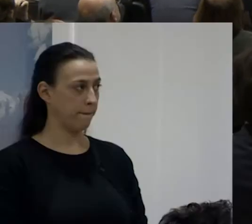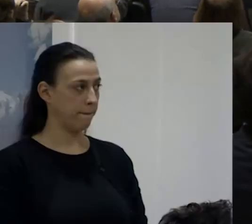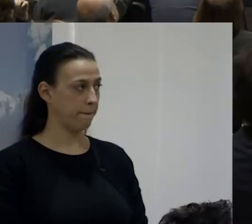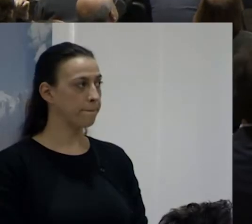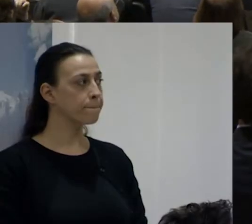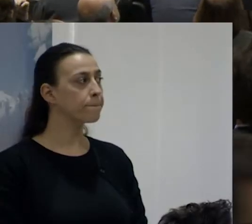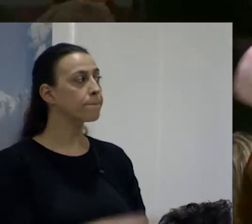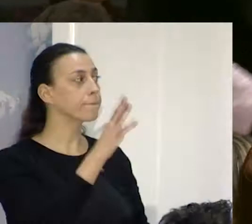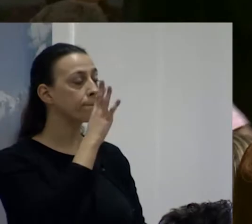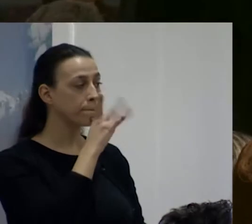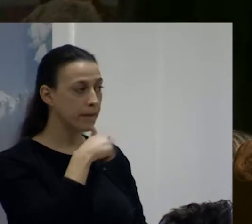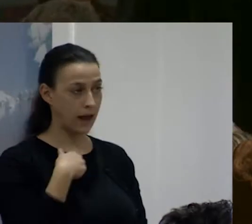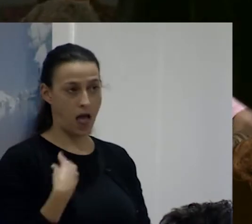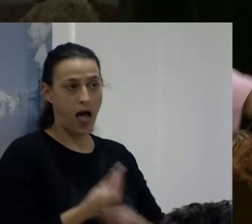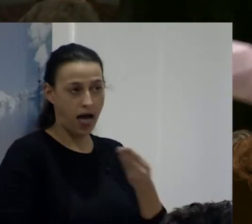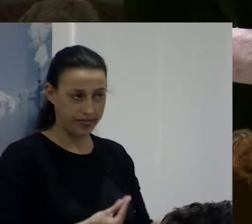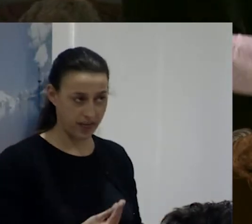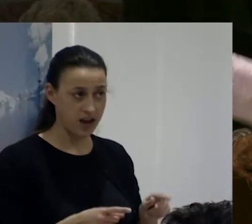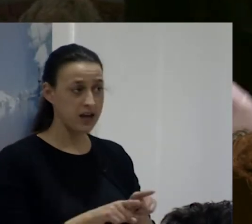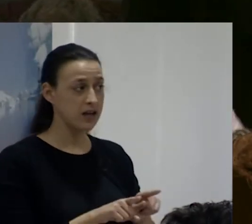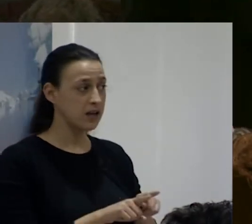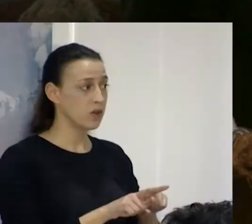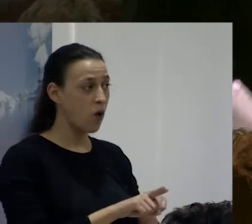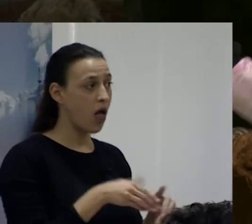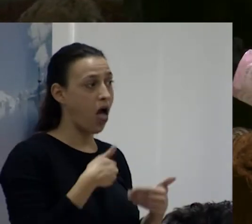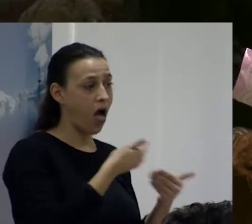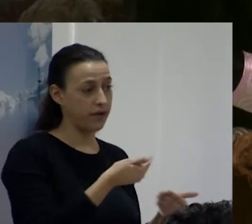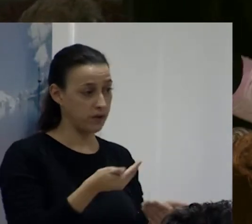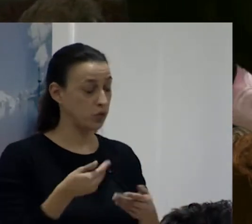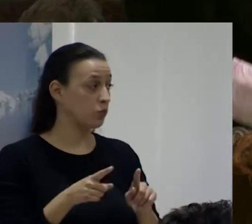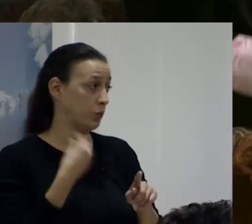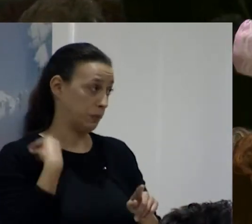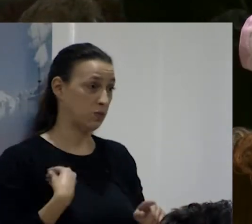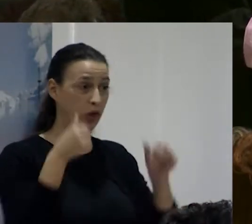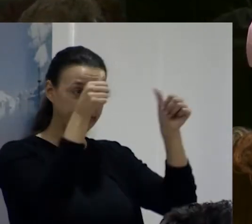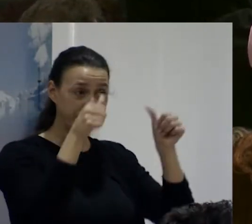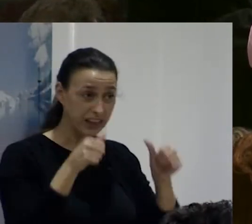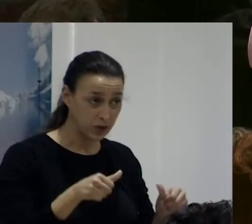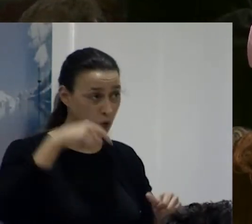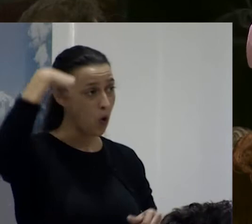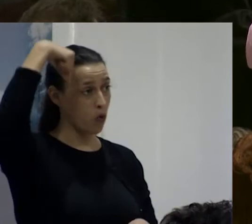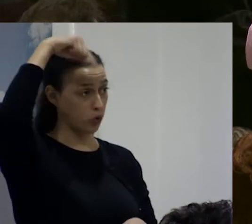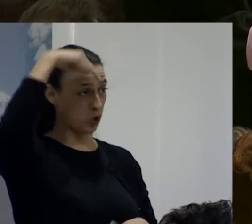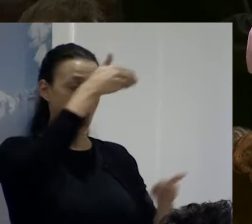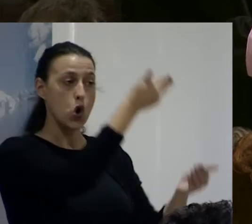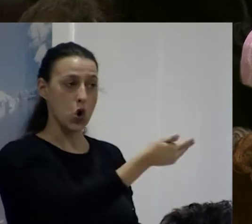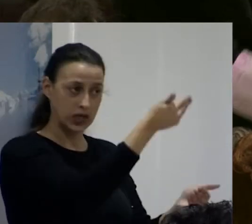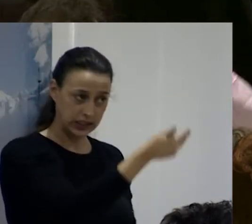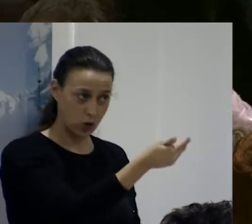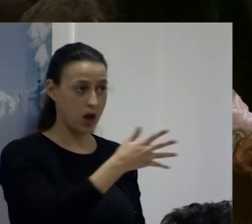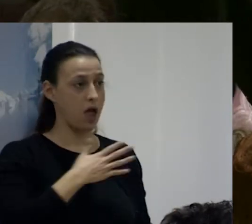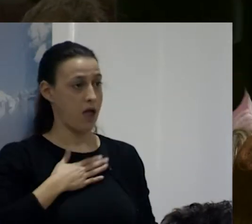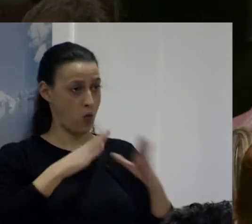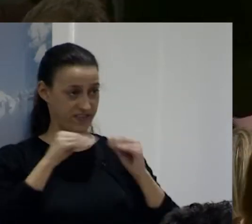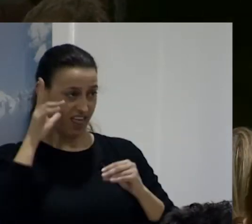Ara procediré a la solemne col·lació del títol de doctor honoris causa per la Universitat d'Alacant al senyor